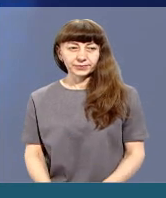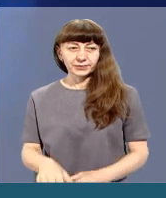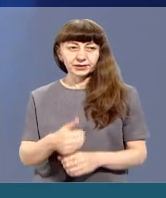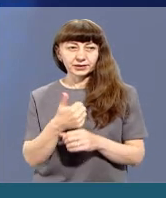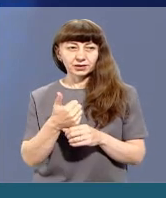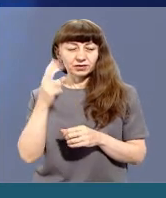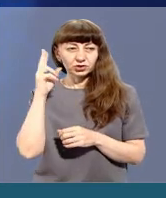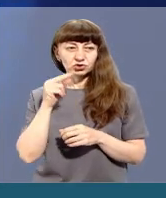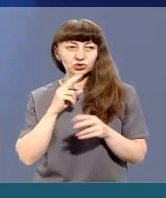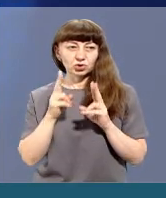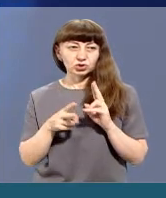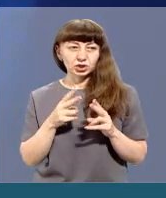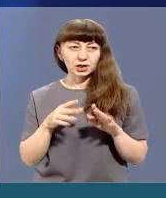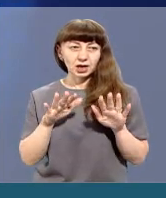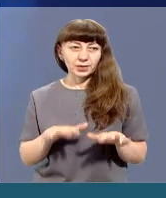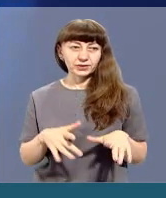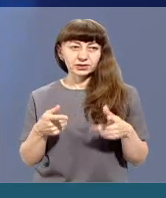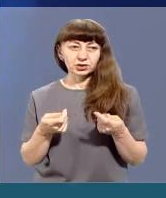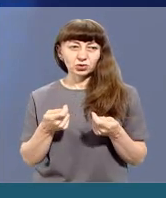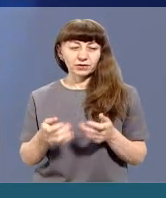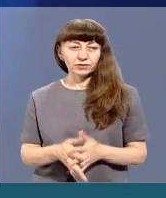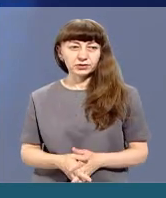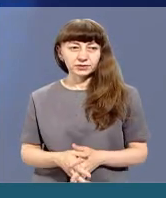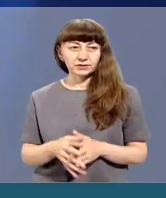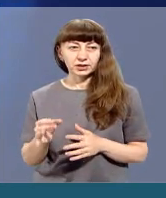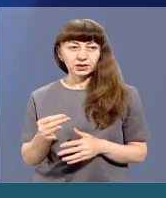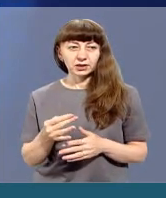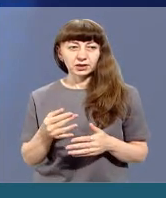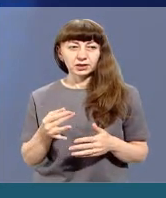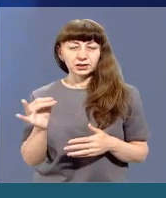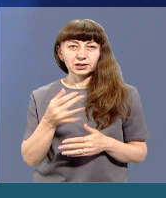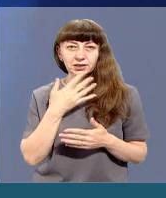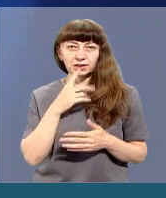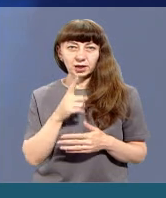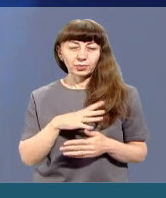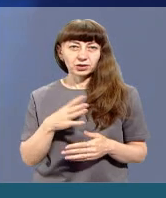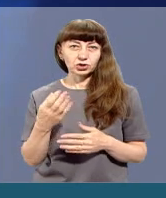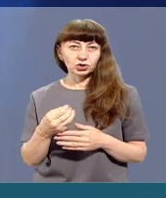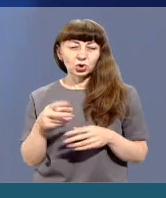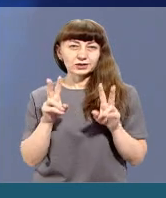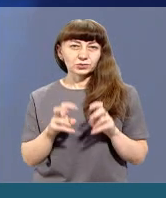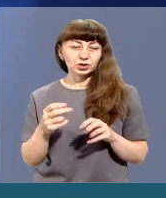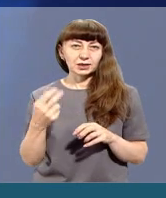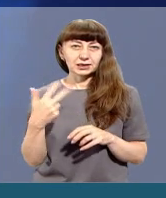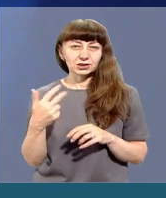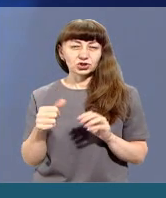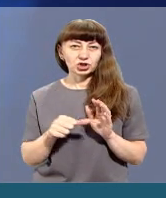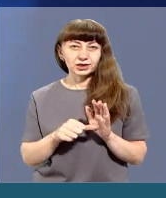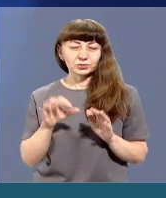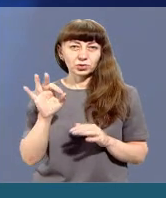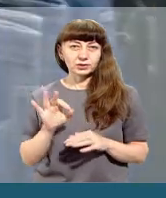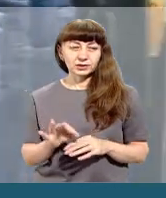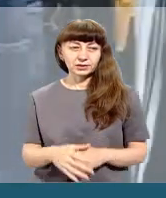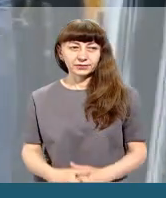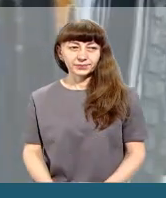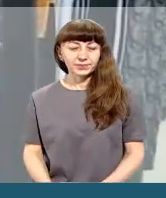Основное количество обращений приходится на местные исполнительные органы и не рассмотрено 36% или 15667